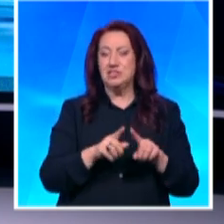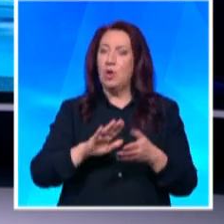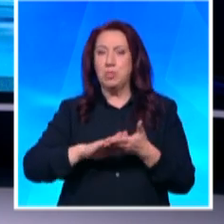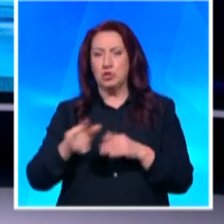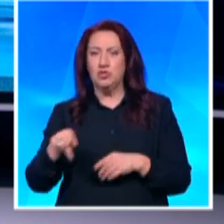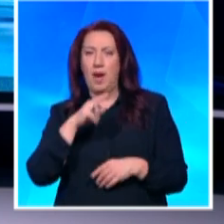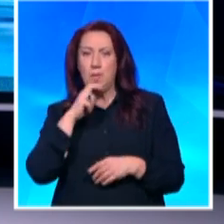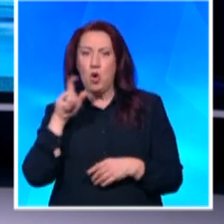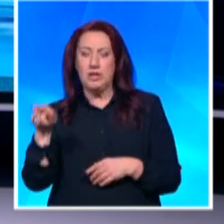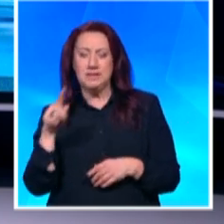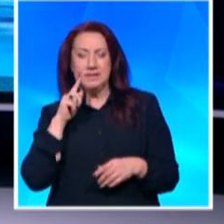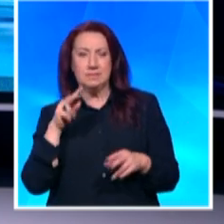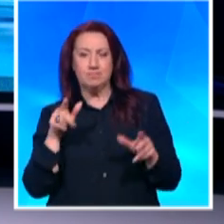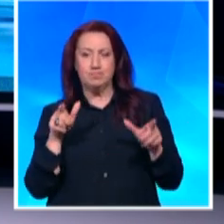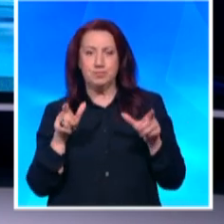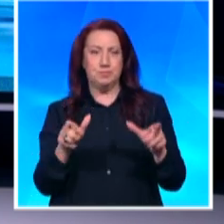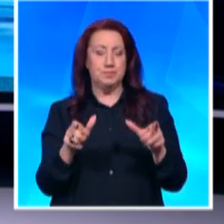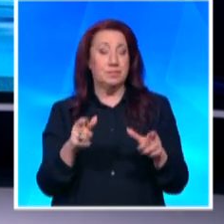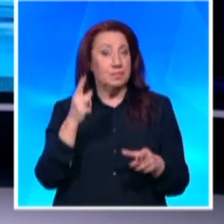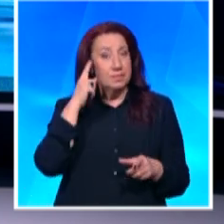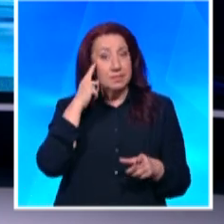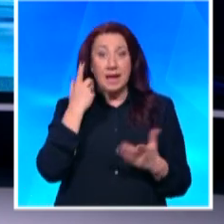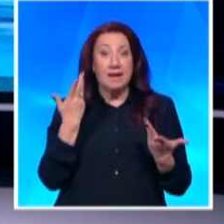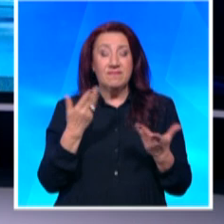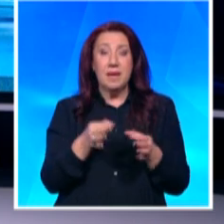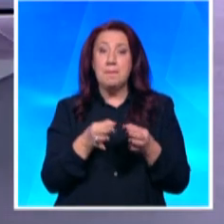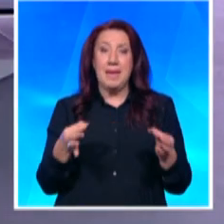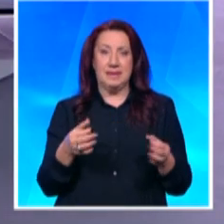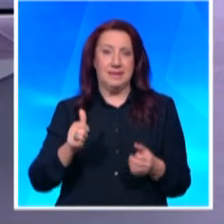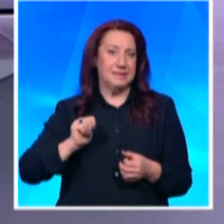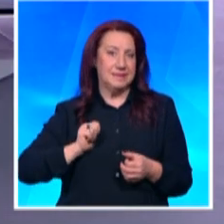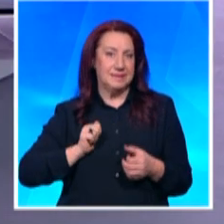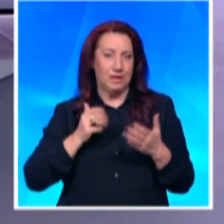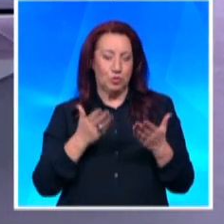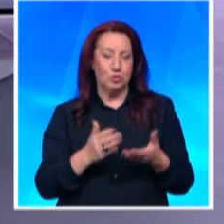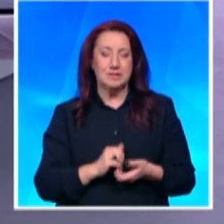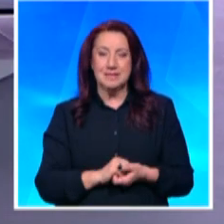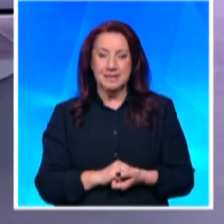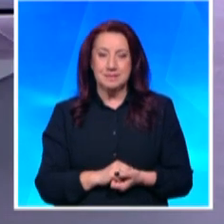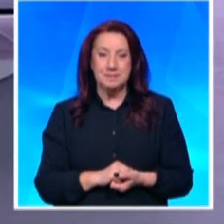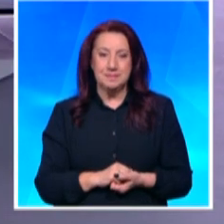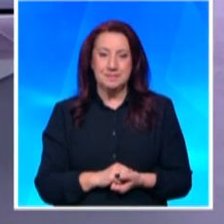реда. Ясни ли са вече мерките за сигурност тази година? Въпрос към Кристина Налбантова. Здравей!